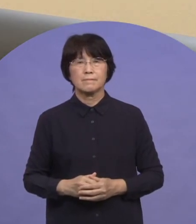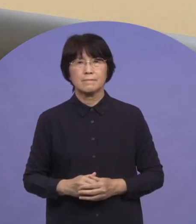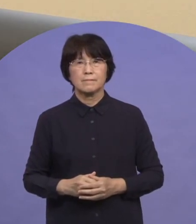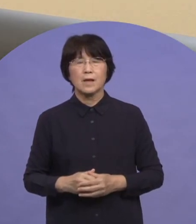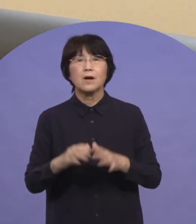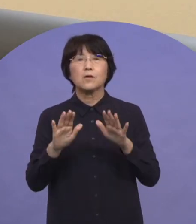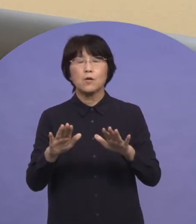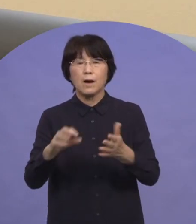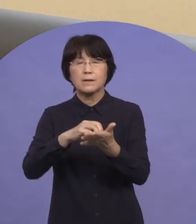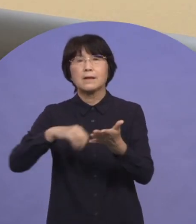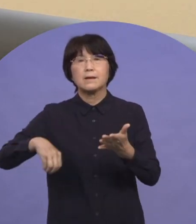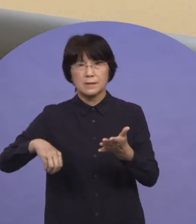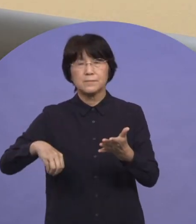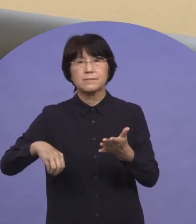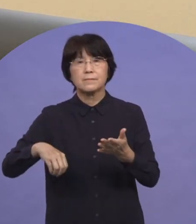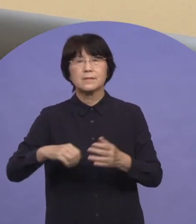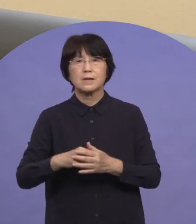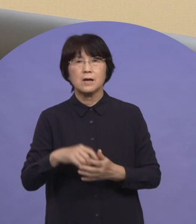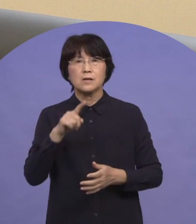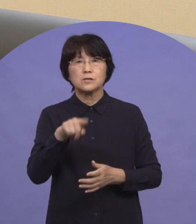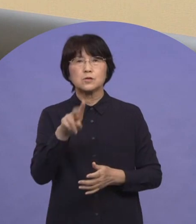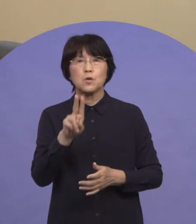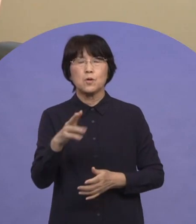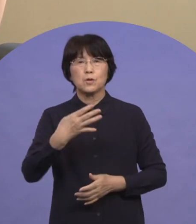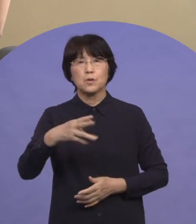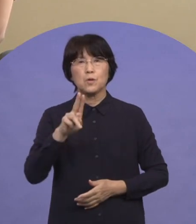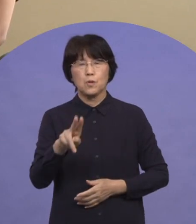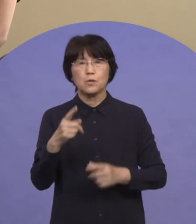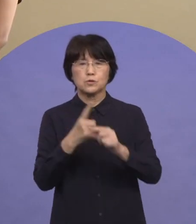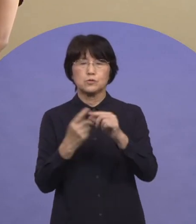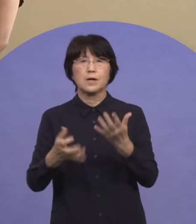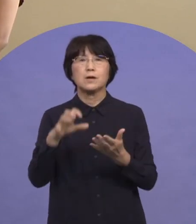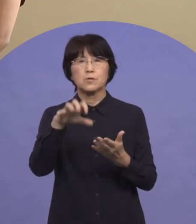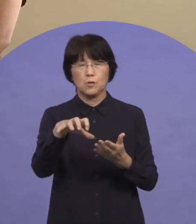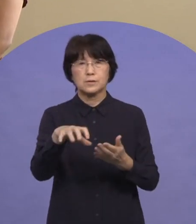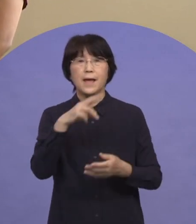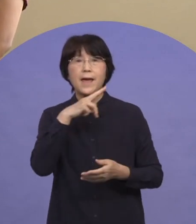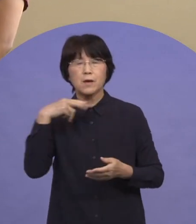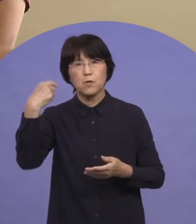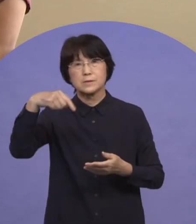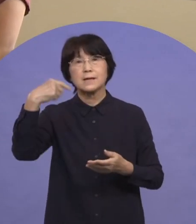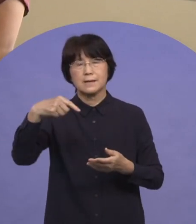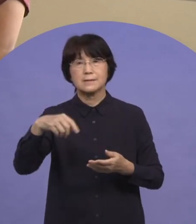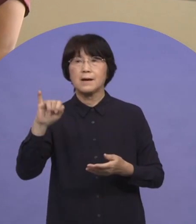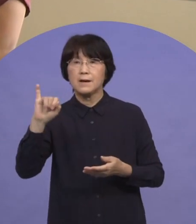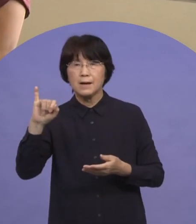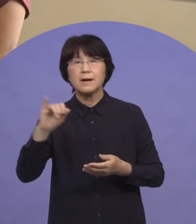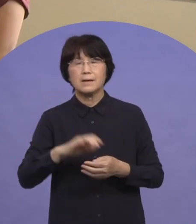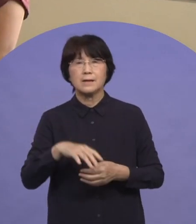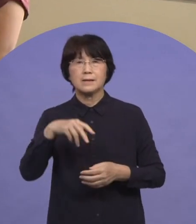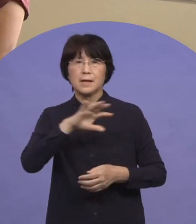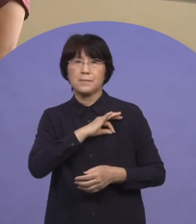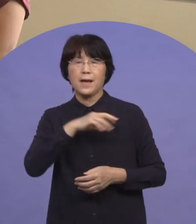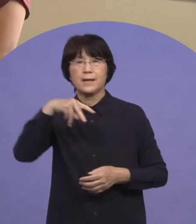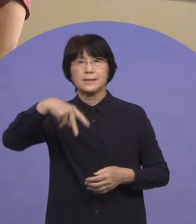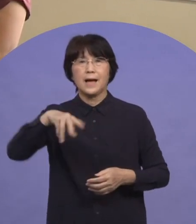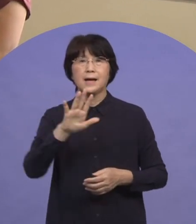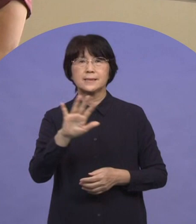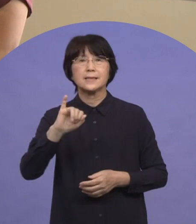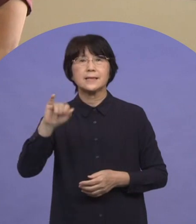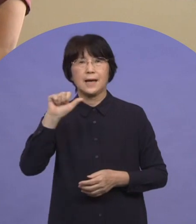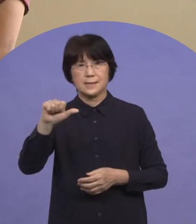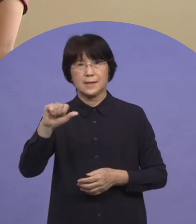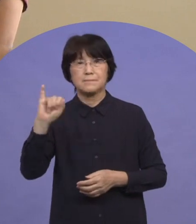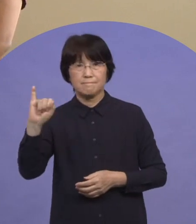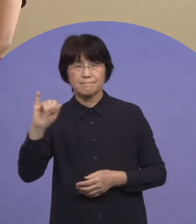今回退任するのは、創陽中学校で英語を教えていたナディア・ロドリゲス・ラモスさんで、教育